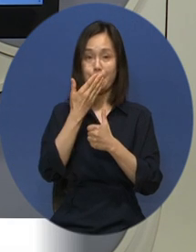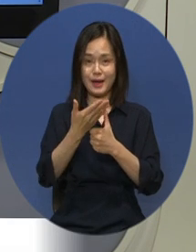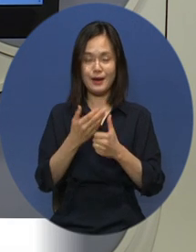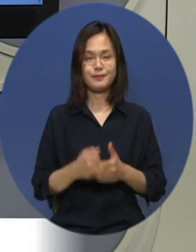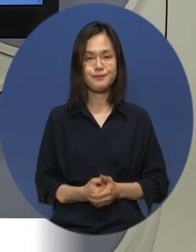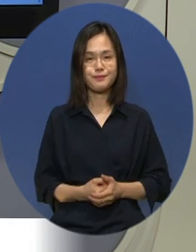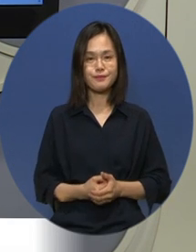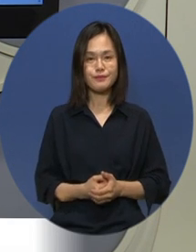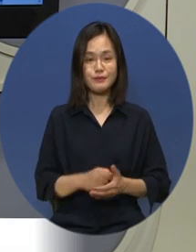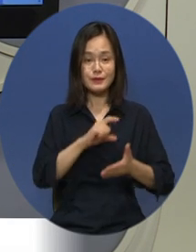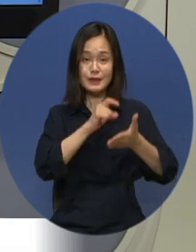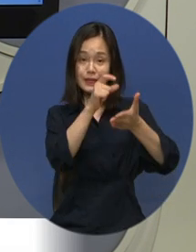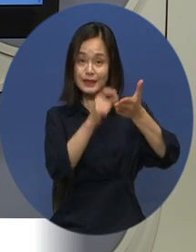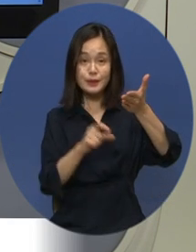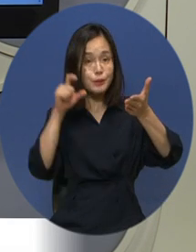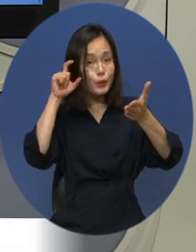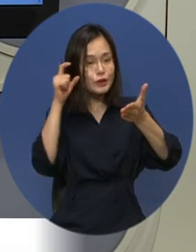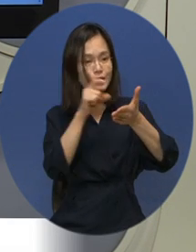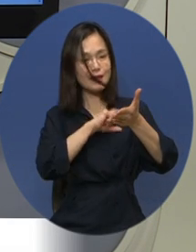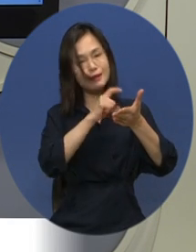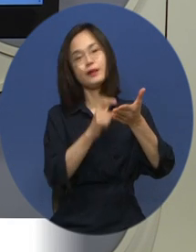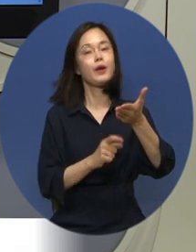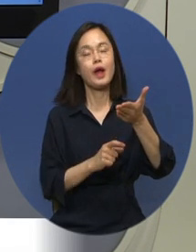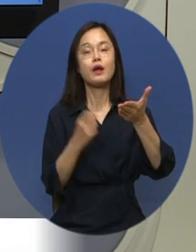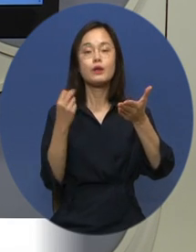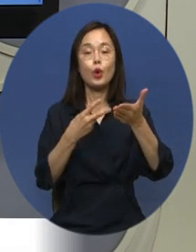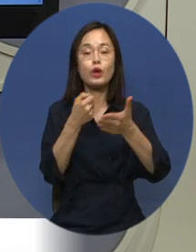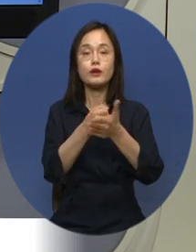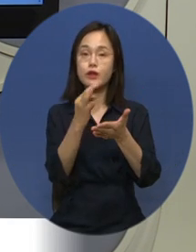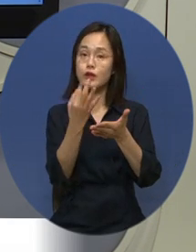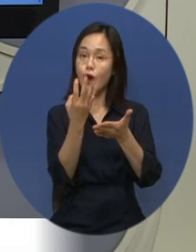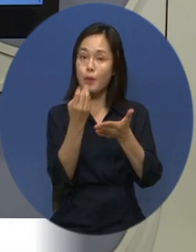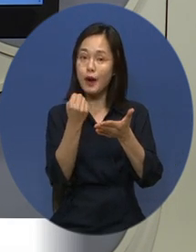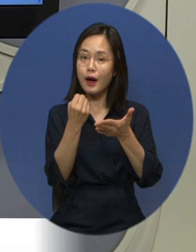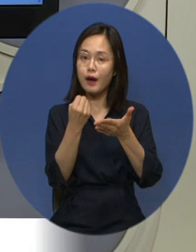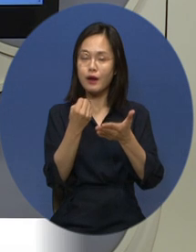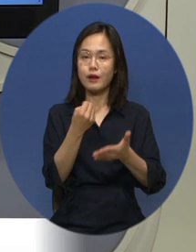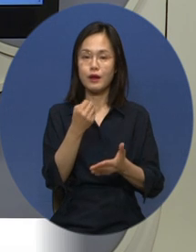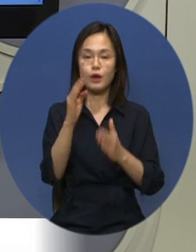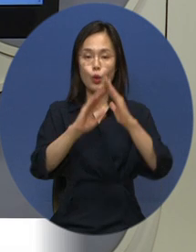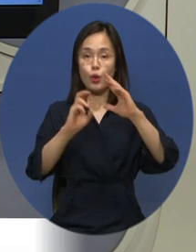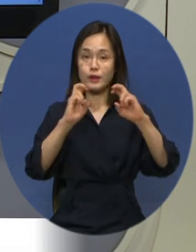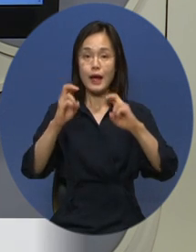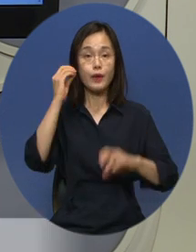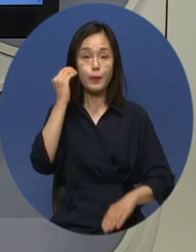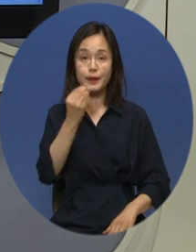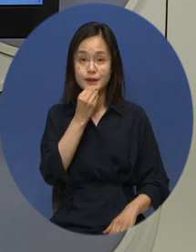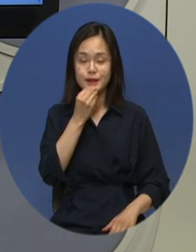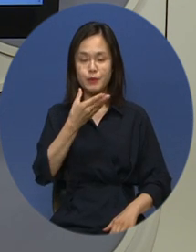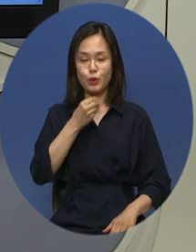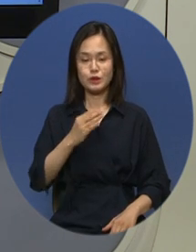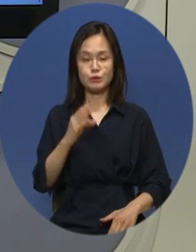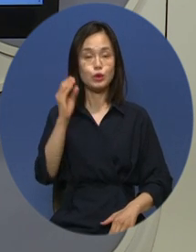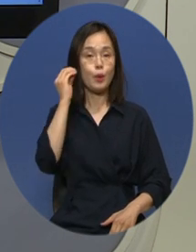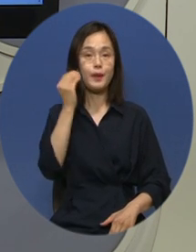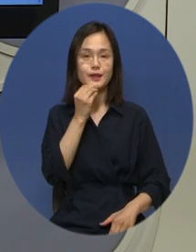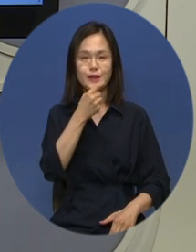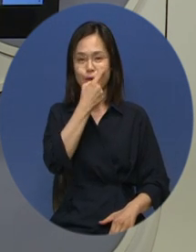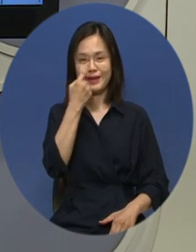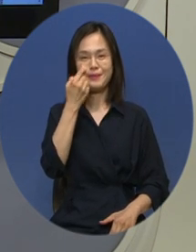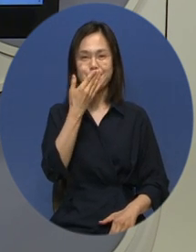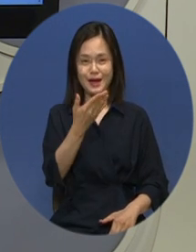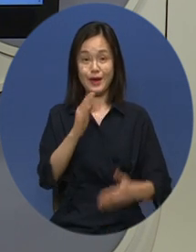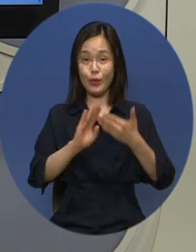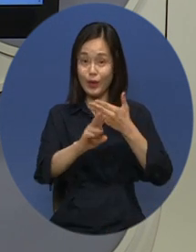결정 가격은 공단 누리집 또는 보건복지부 놀이 집 에서 확인할 수 있습니다 이밖에 자세한